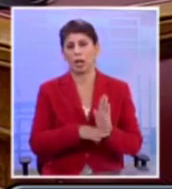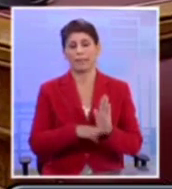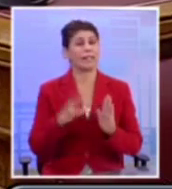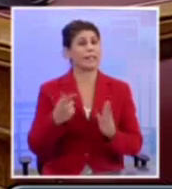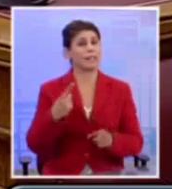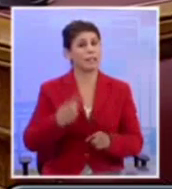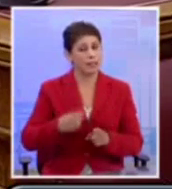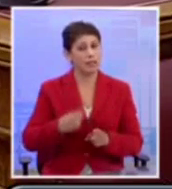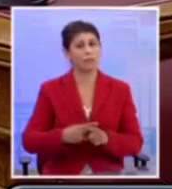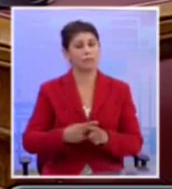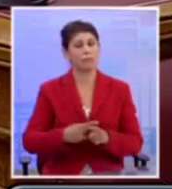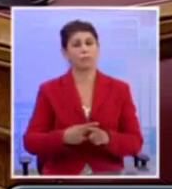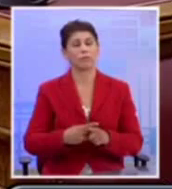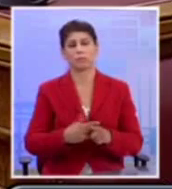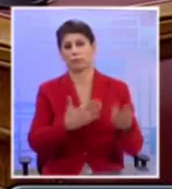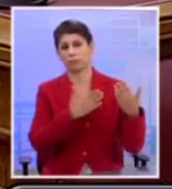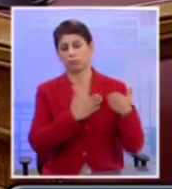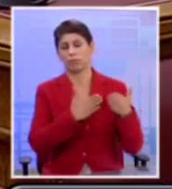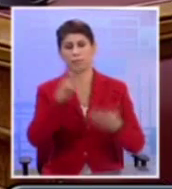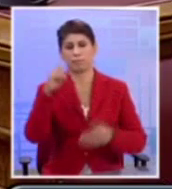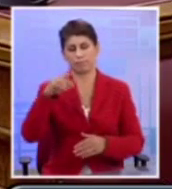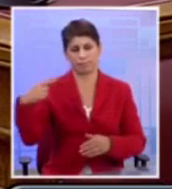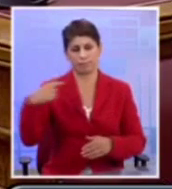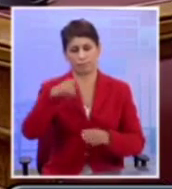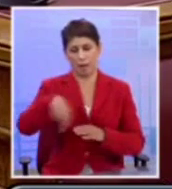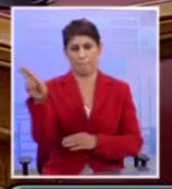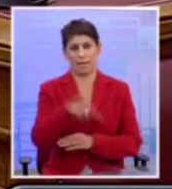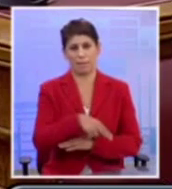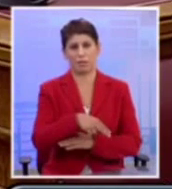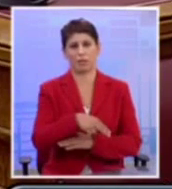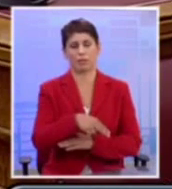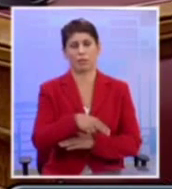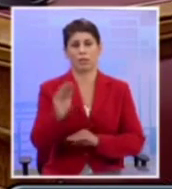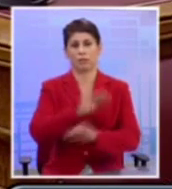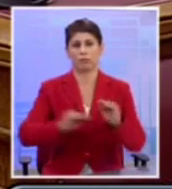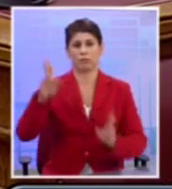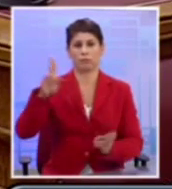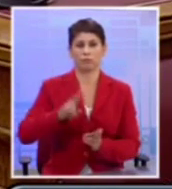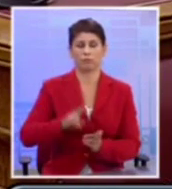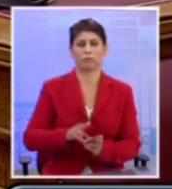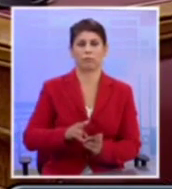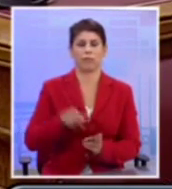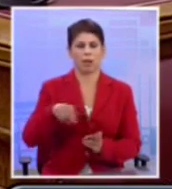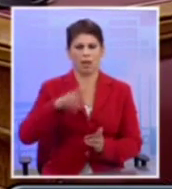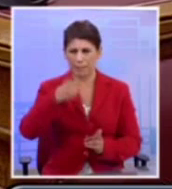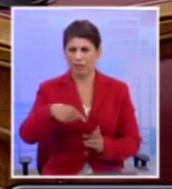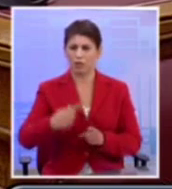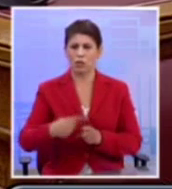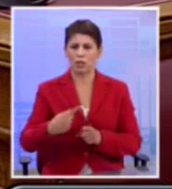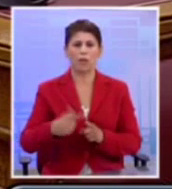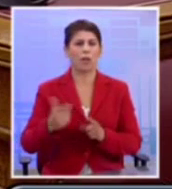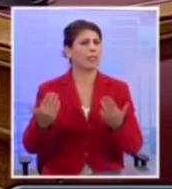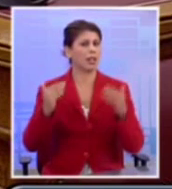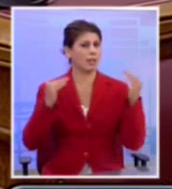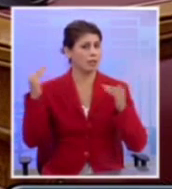οι ελληνικές αρχές απέρριψαν την αδειάσωση του χρέους. Η απάντηση των ελληνικών αρχών δεν αφήνει καμία αμφιβολία